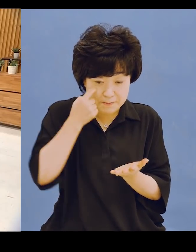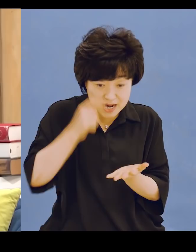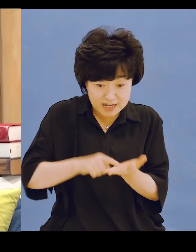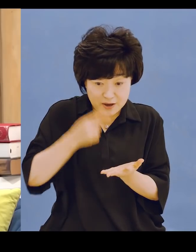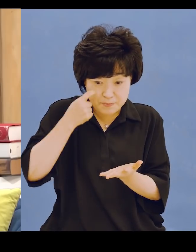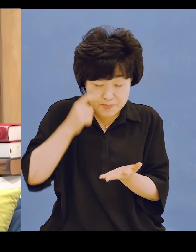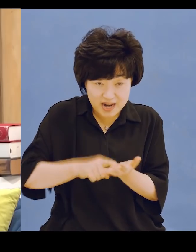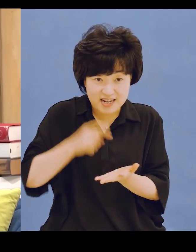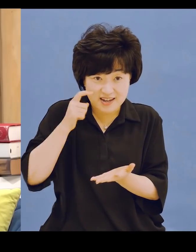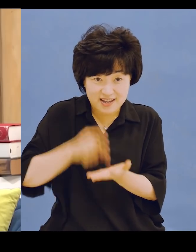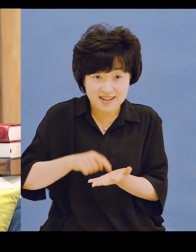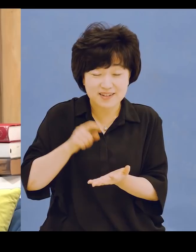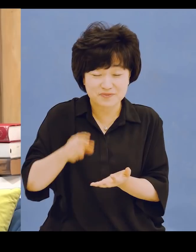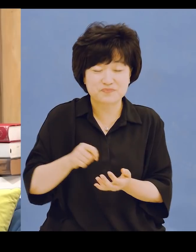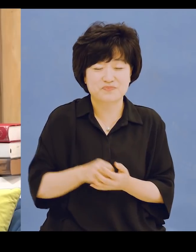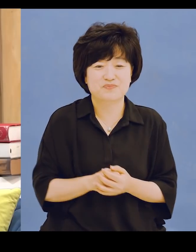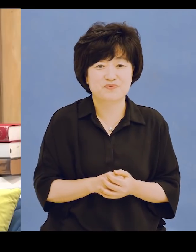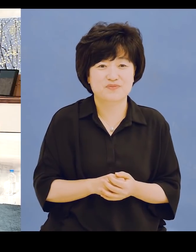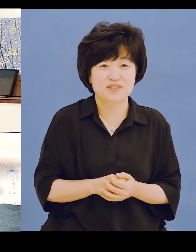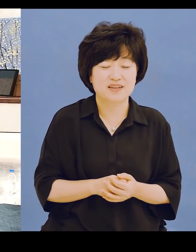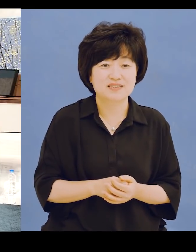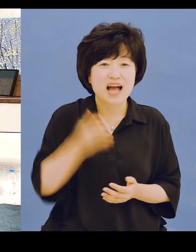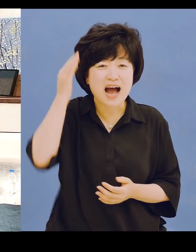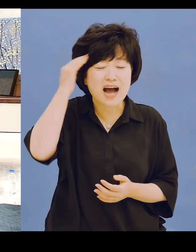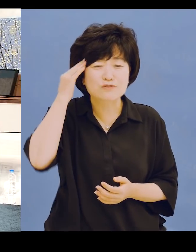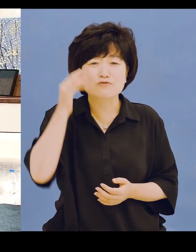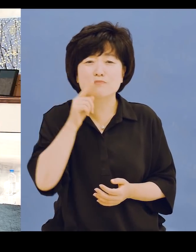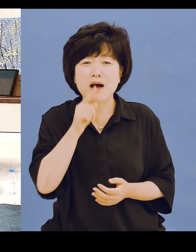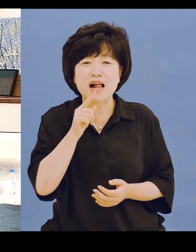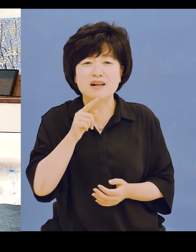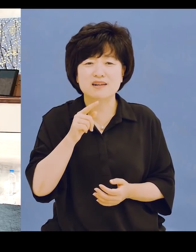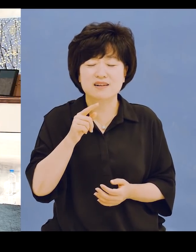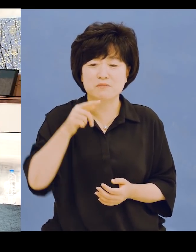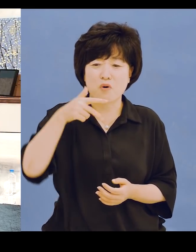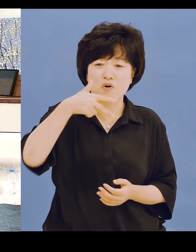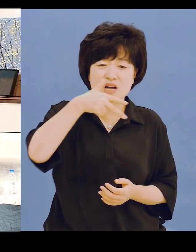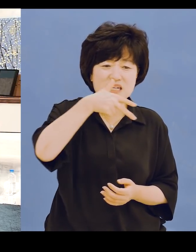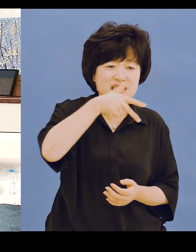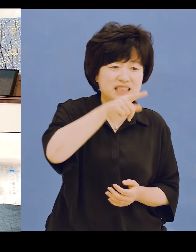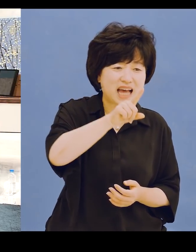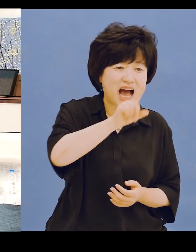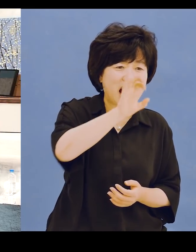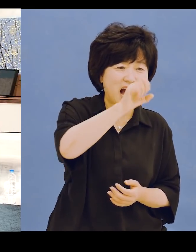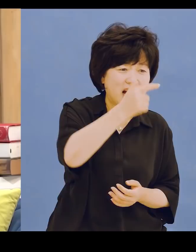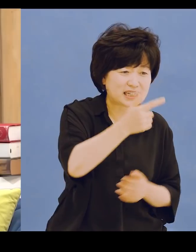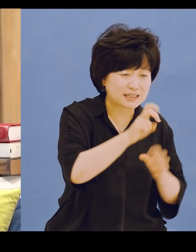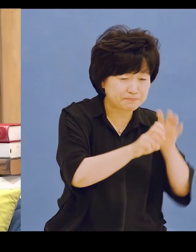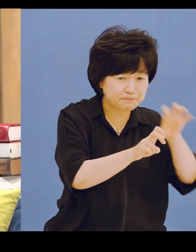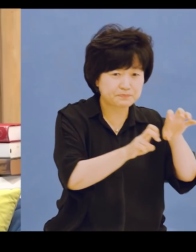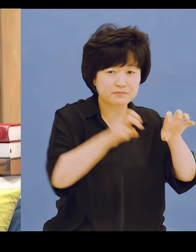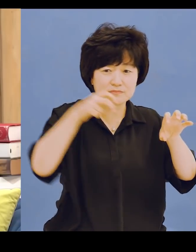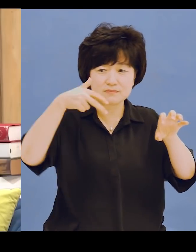우리 한국말 같은 거에 자음, 접변 뭐 이러면 네네네. 배워서는 아는 거지. 네. 제일 처음에 그걸 모르는 분 같으면은 이게 왜 이렇게